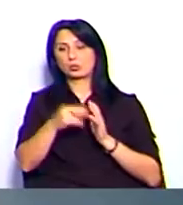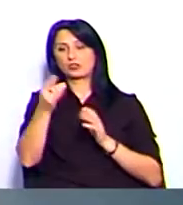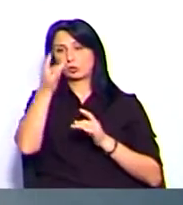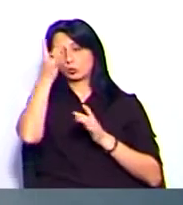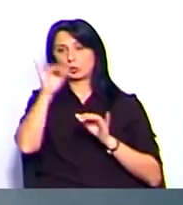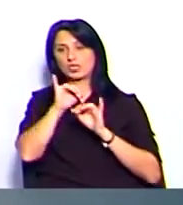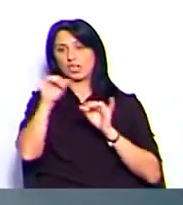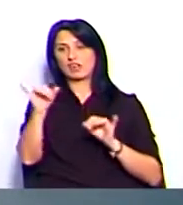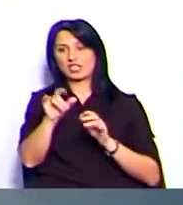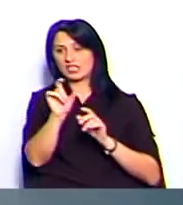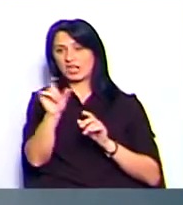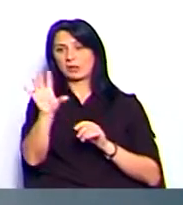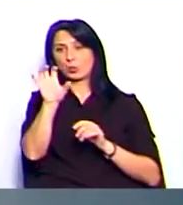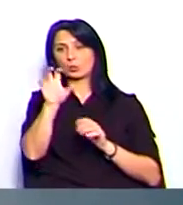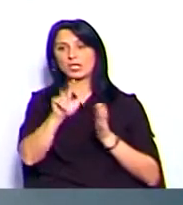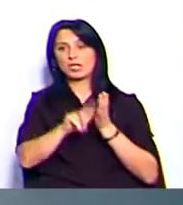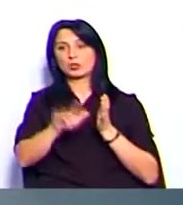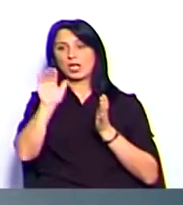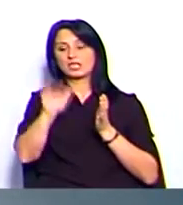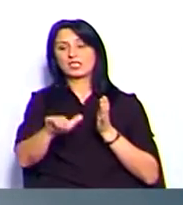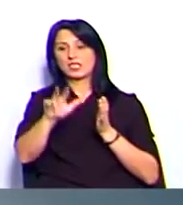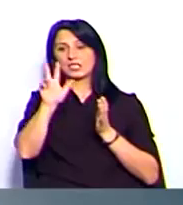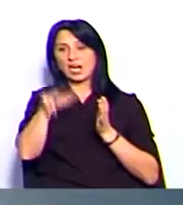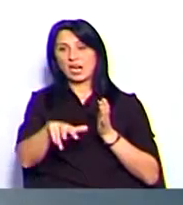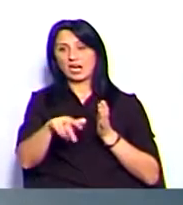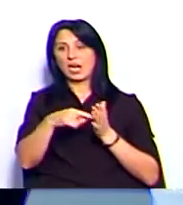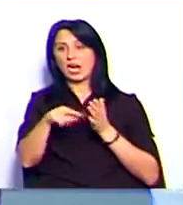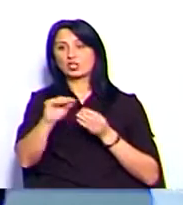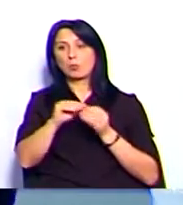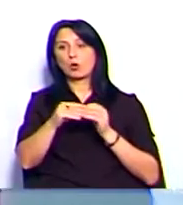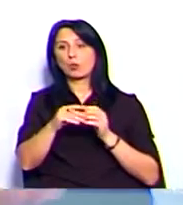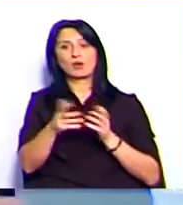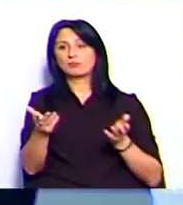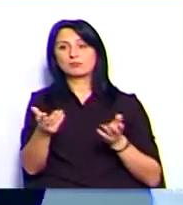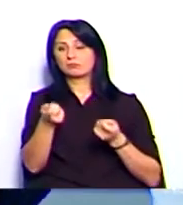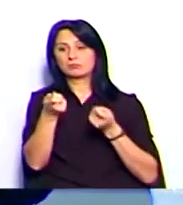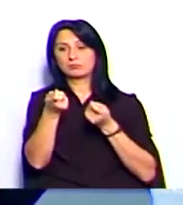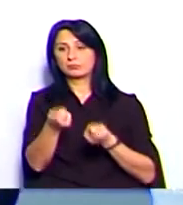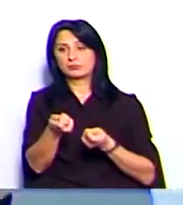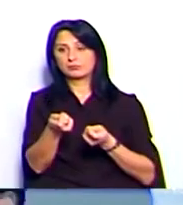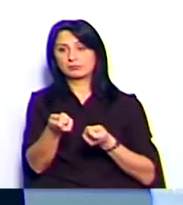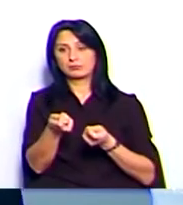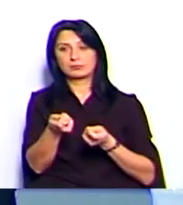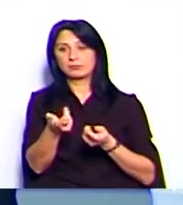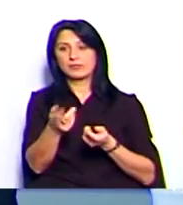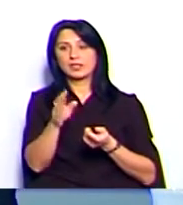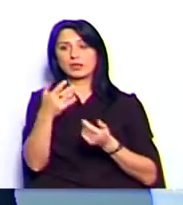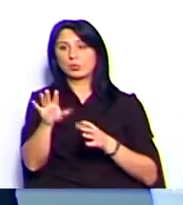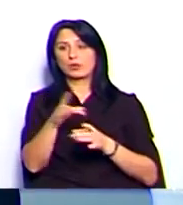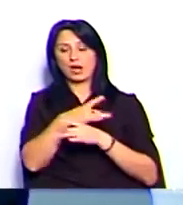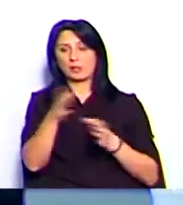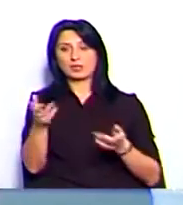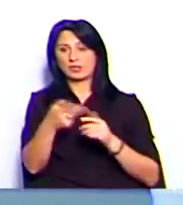კულტურის განვითარებისთვის გამოყოფილია 560000 ლარი ხოლო აღნიშნული პრობლემების მოგვარებისთვის მიზერული თანხა რომლის დასახელებაც არ მინდა იმიტომ რომ ბაღდათელები